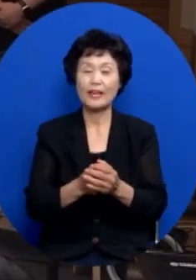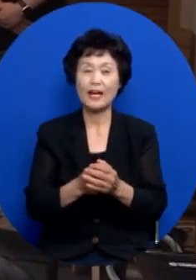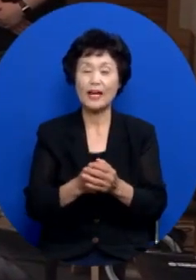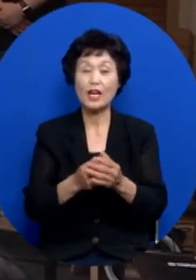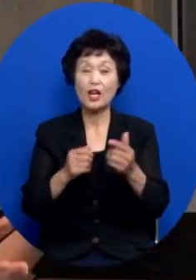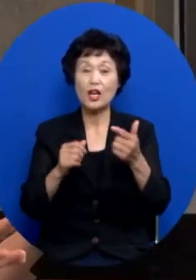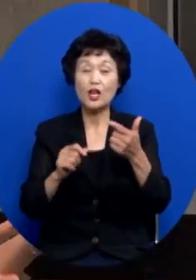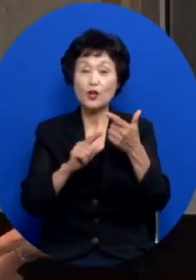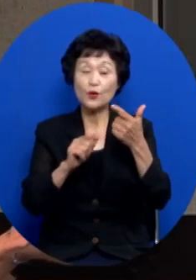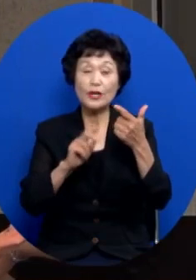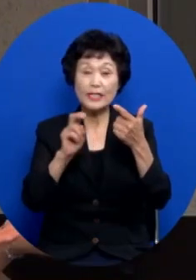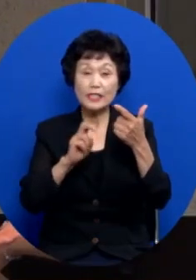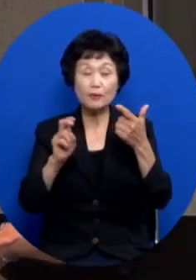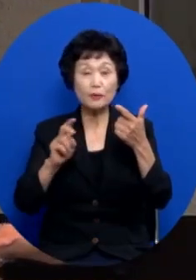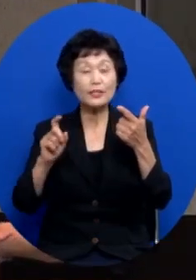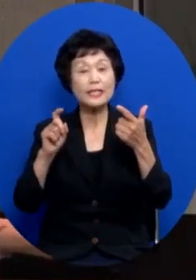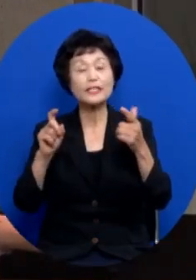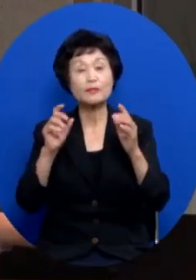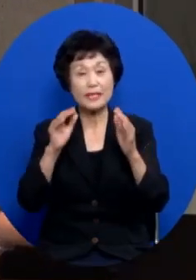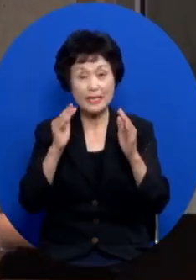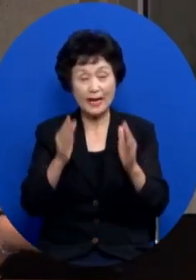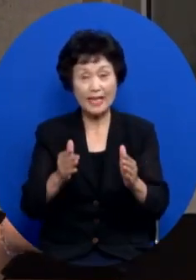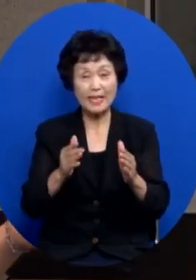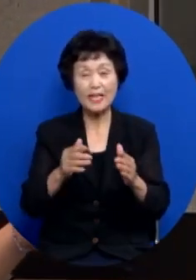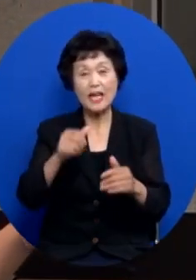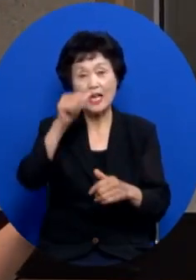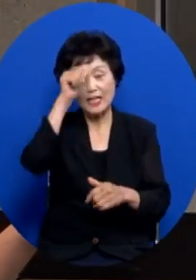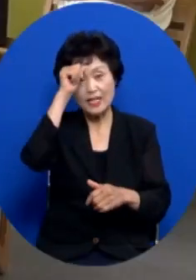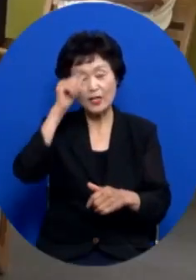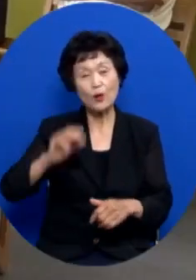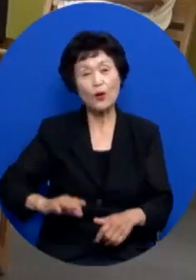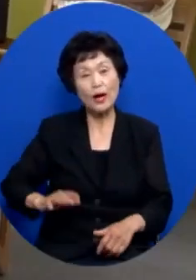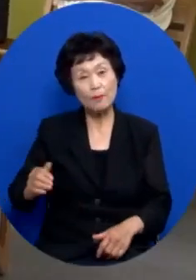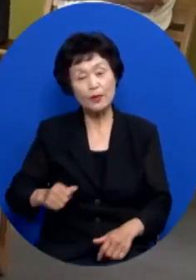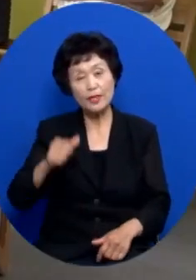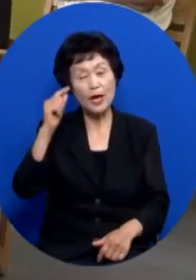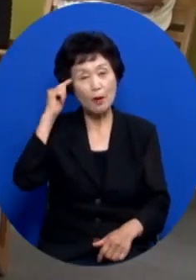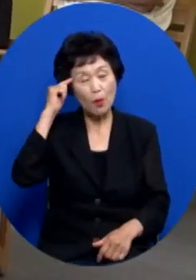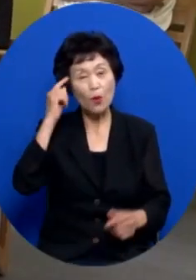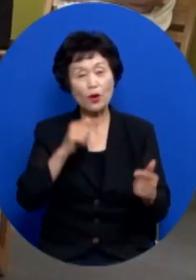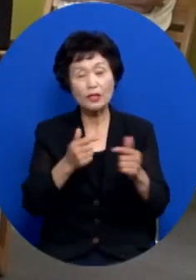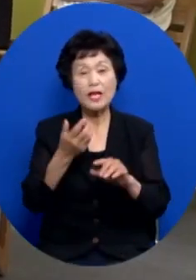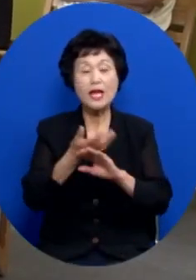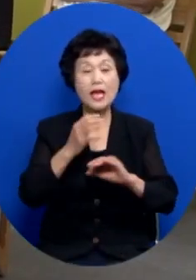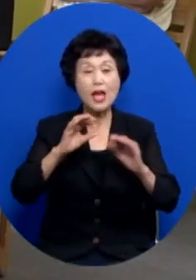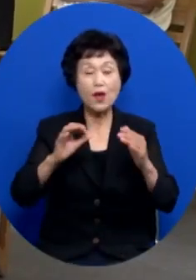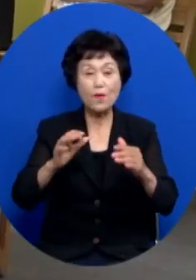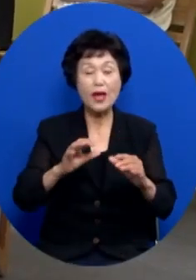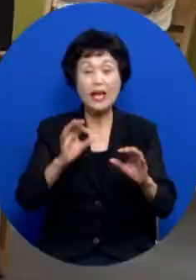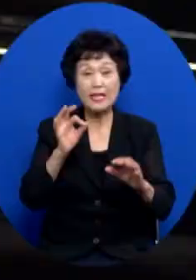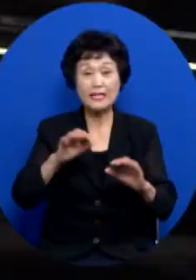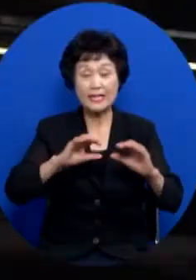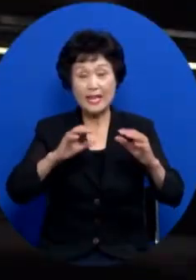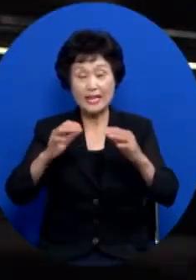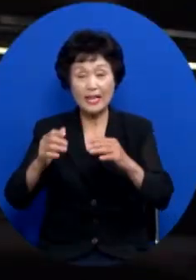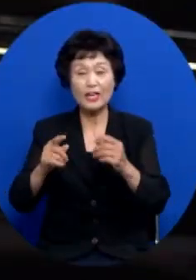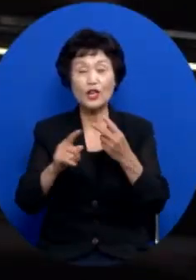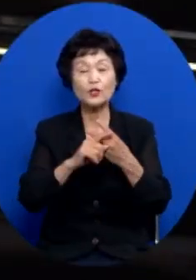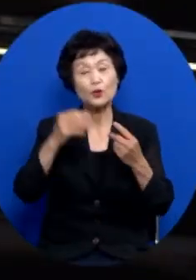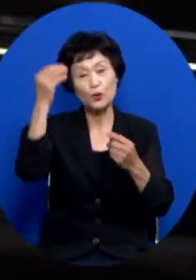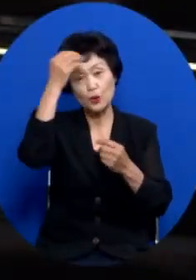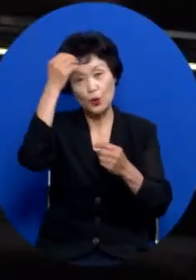20일부터 10일 동안 진행된 이번 행사에는 인도, 캄보디아, 몽골 등 해외 10개 나라 15명의 중고등학생이